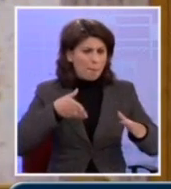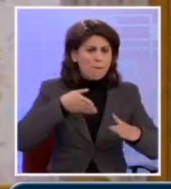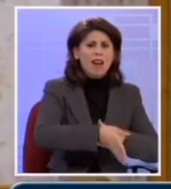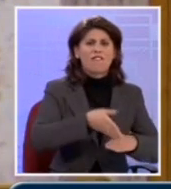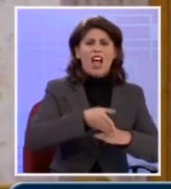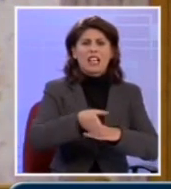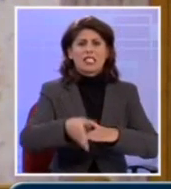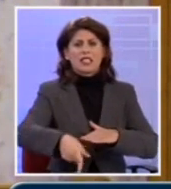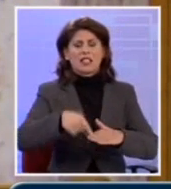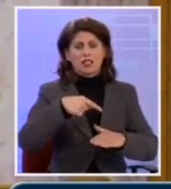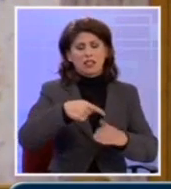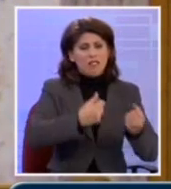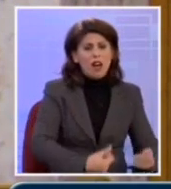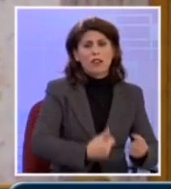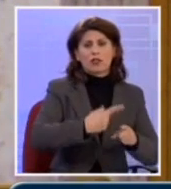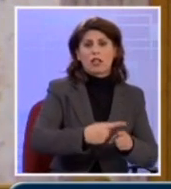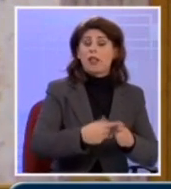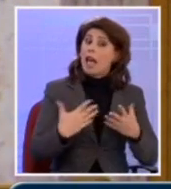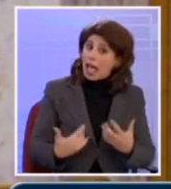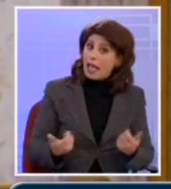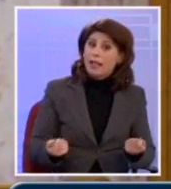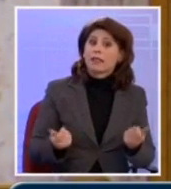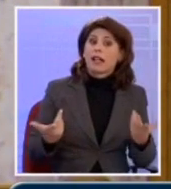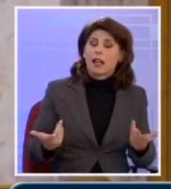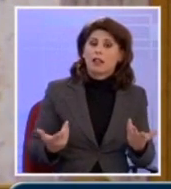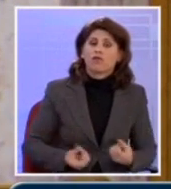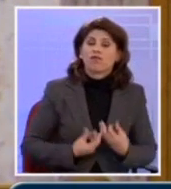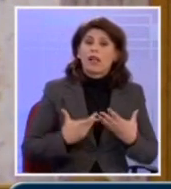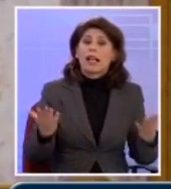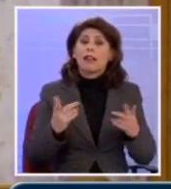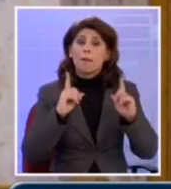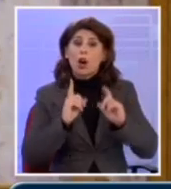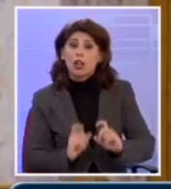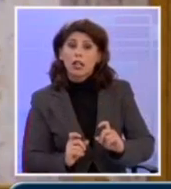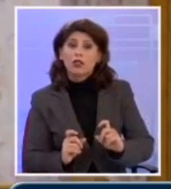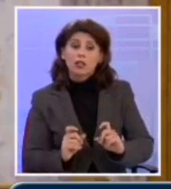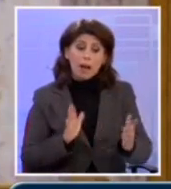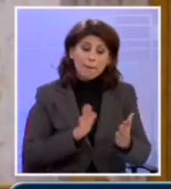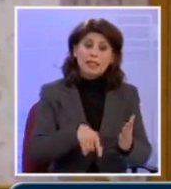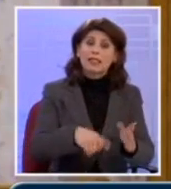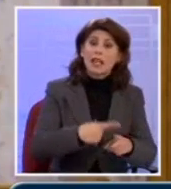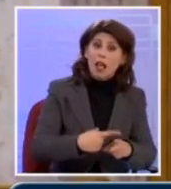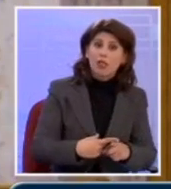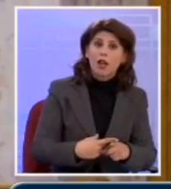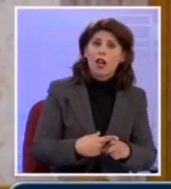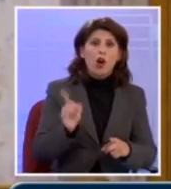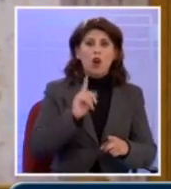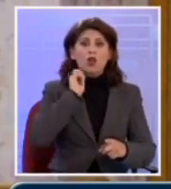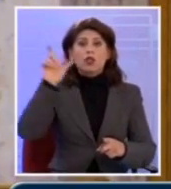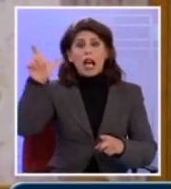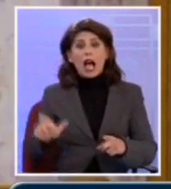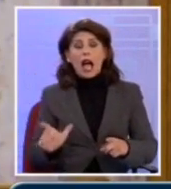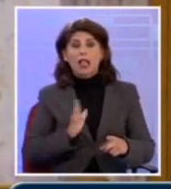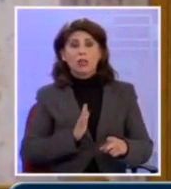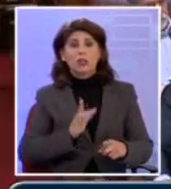μας. Έχει κάτι να πράξει. Αισθάνεται κάποια υποχρέωση προς τη χώρα. Επαναλαμβάνω, όχι ως άτομο.